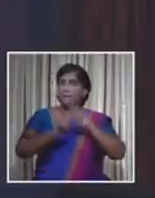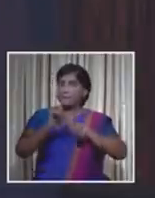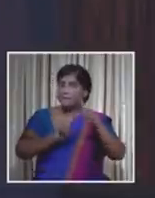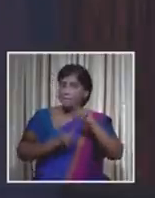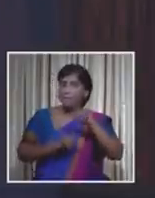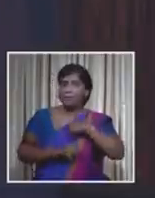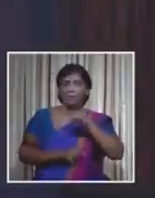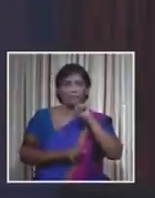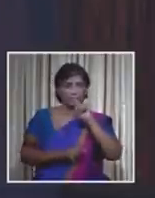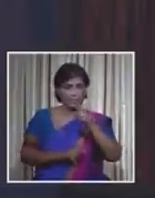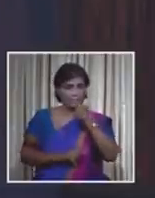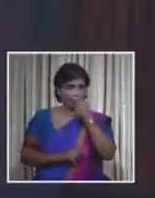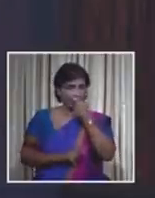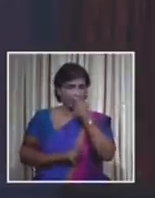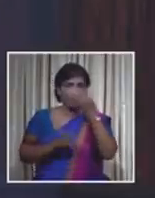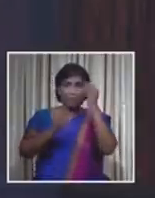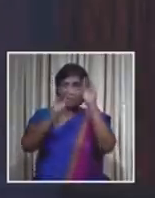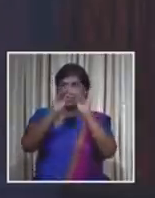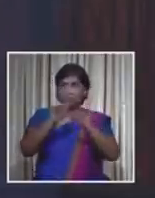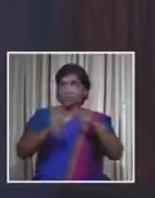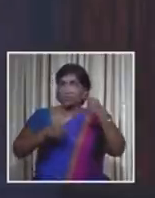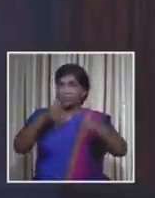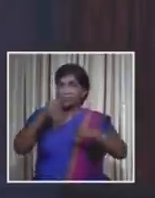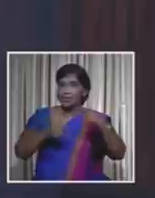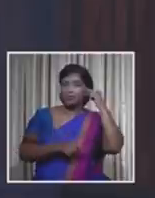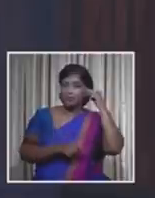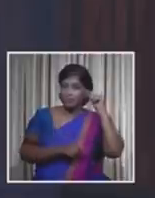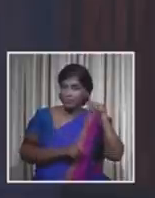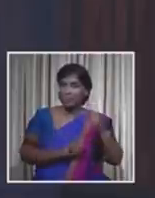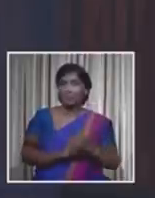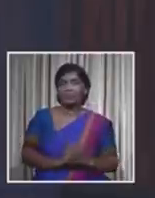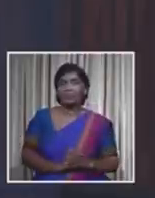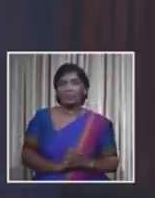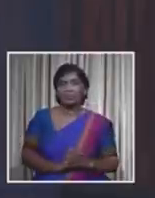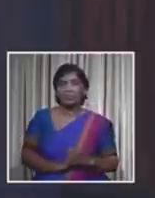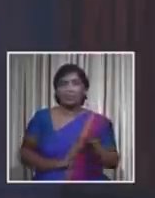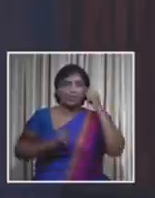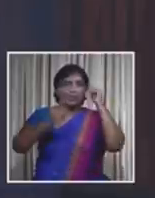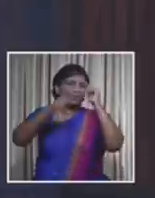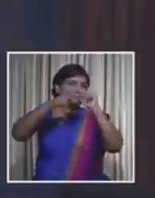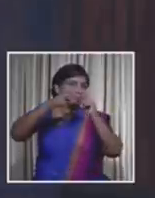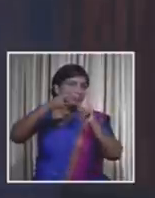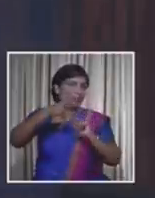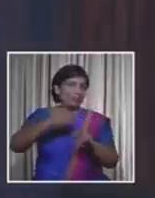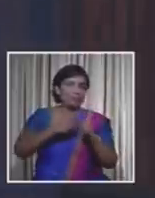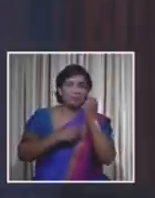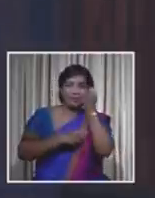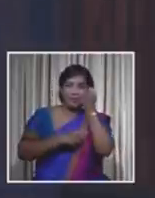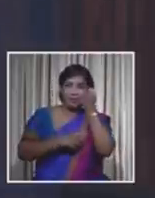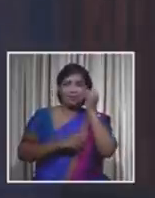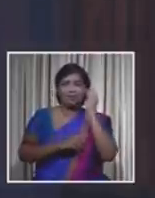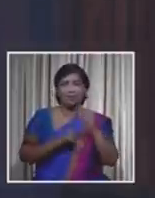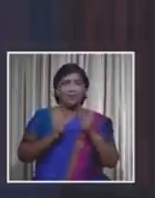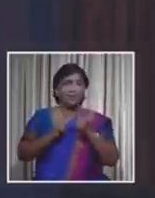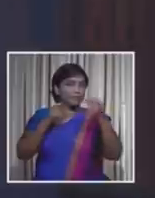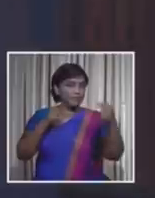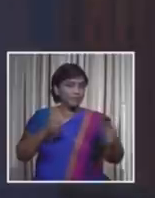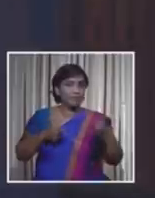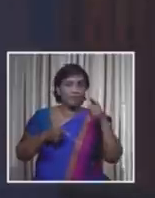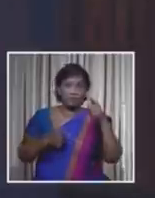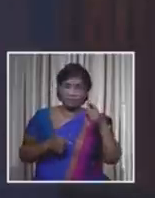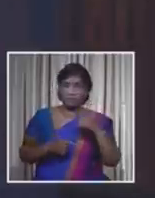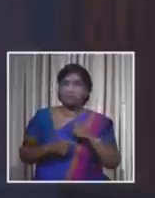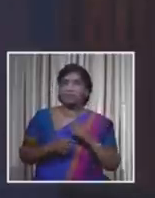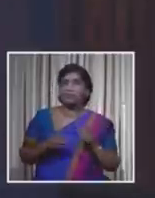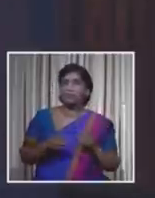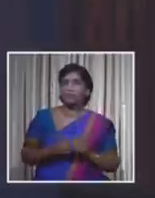කරපු අයවැය විවාදයේදී කරපු කතාව සම්බන්ධව කාරණා කීපයක් මුල් කරගෙන විපක්ෂයේ